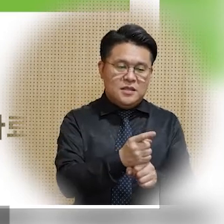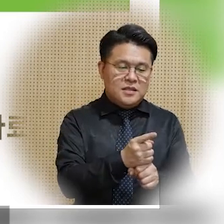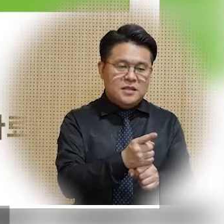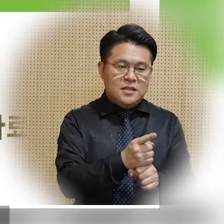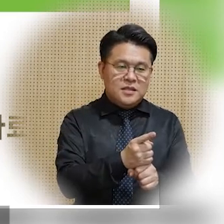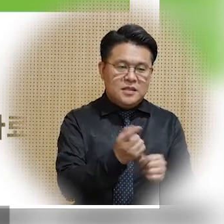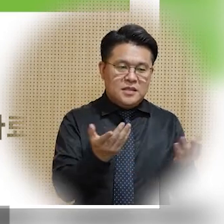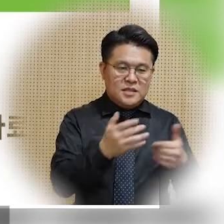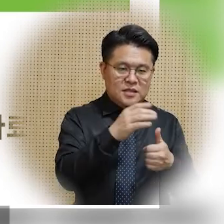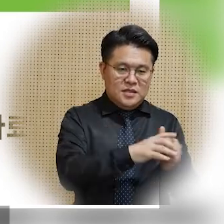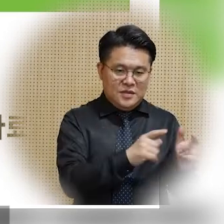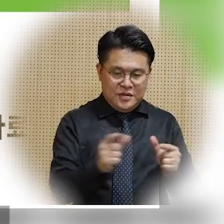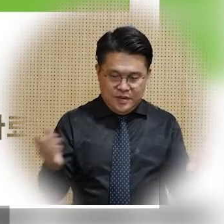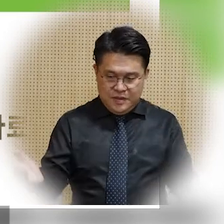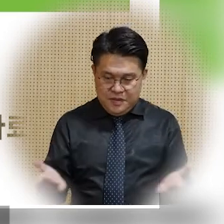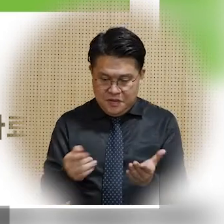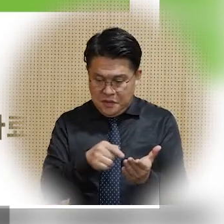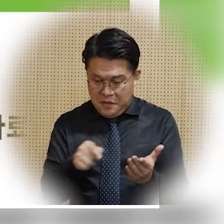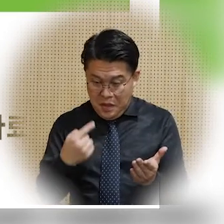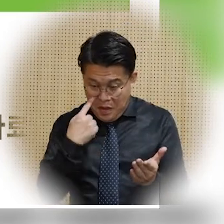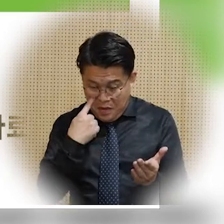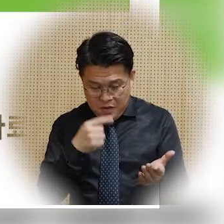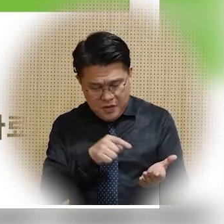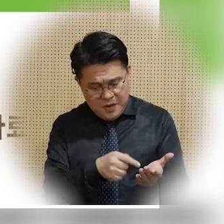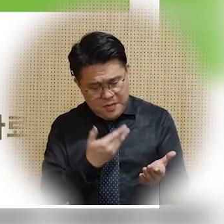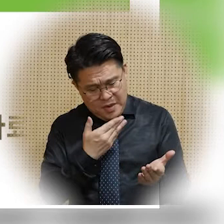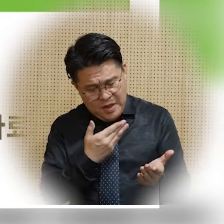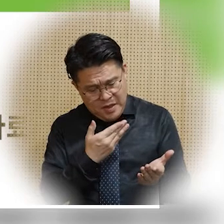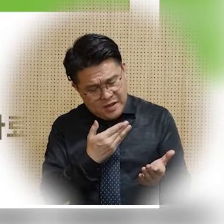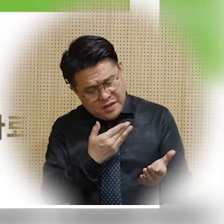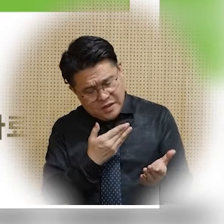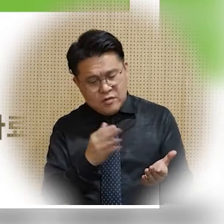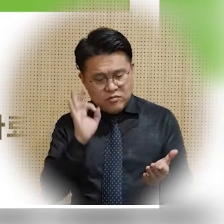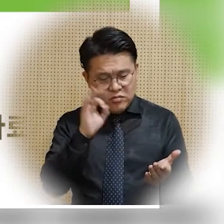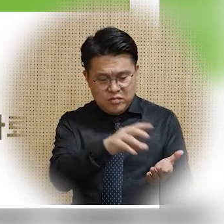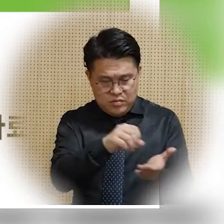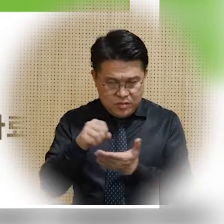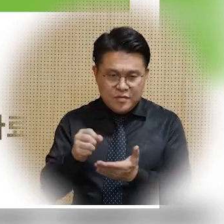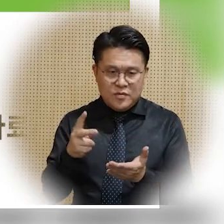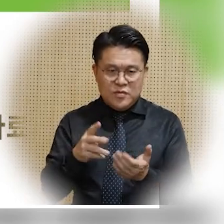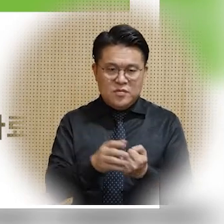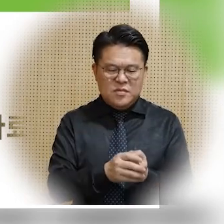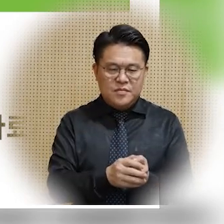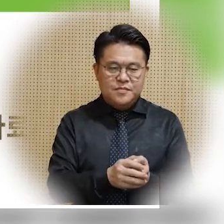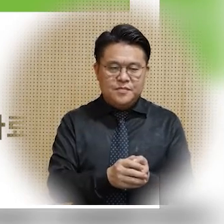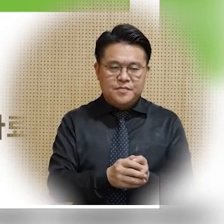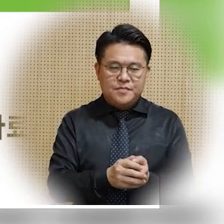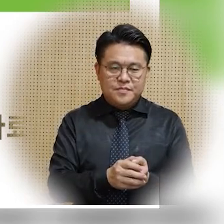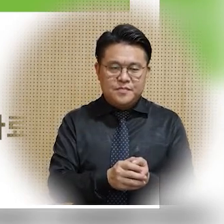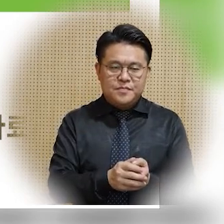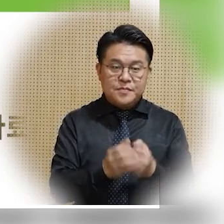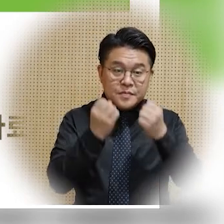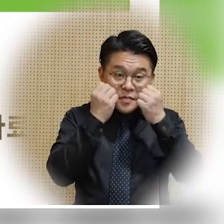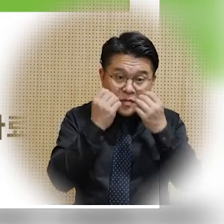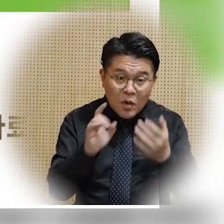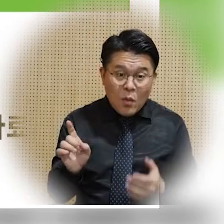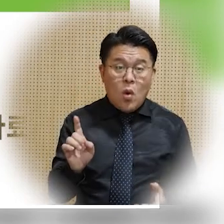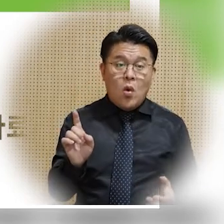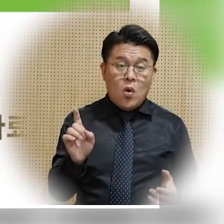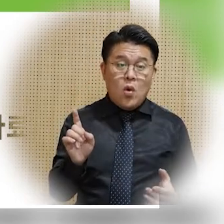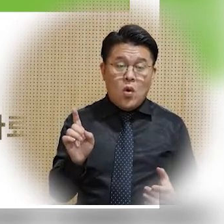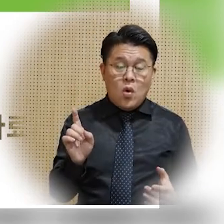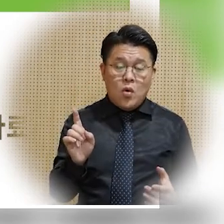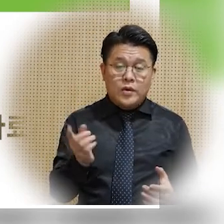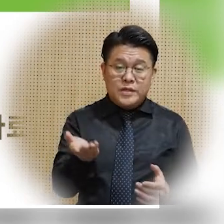기개발된 직무와 좀 비교를 해보는 거죠. 그래서 접목 가능한 거는 따오게 되는 거고요. 그 다음에 신규로